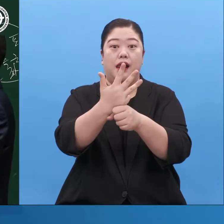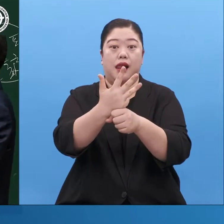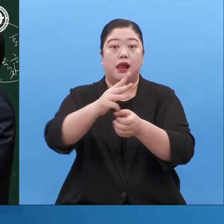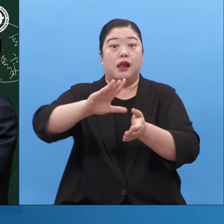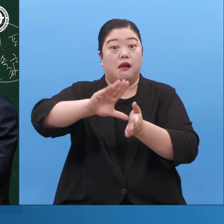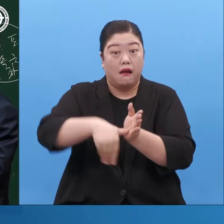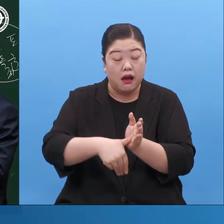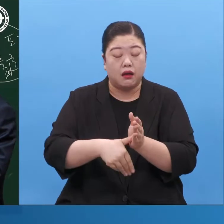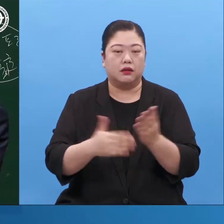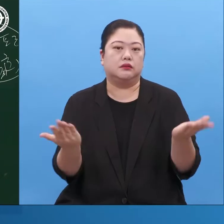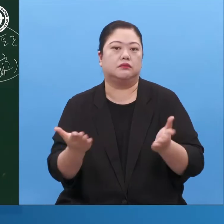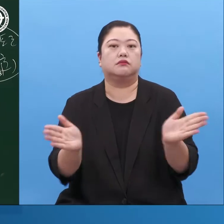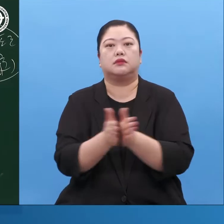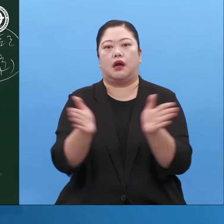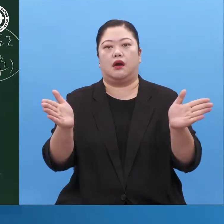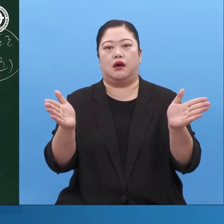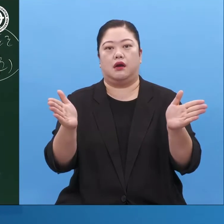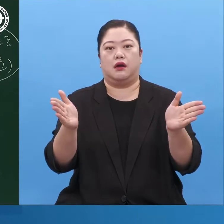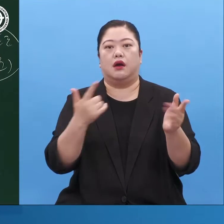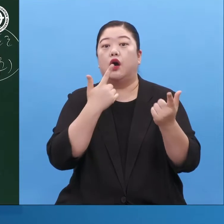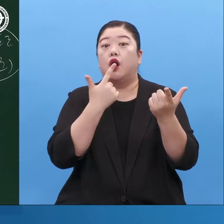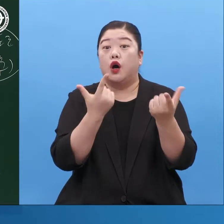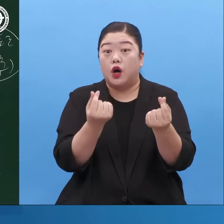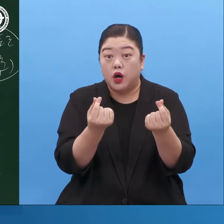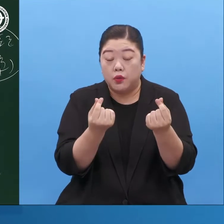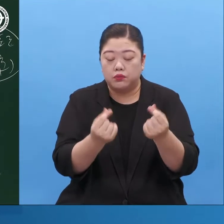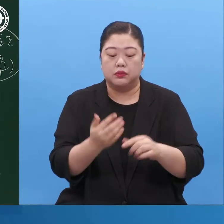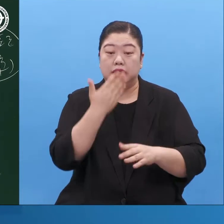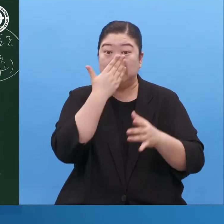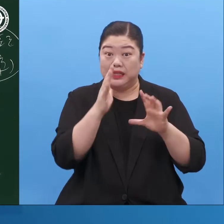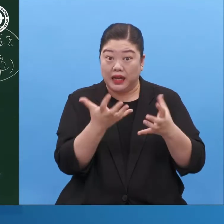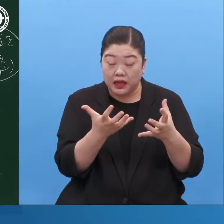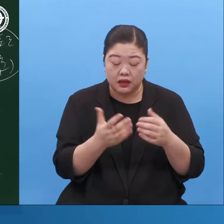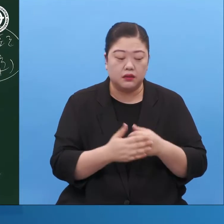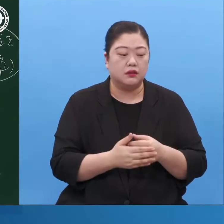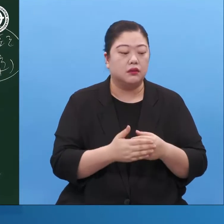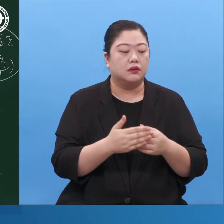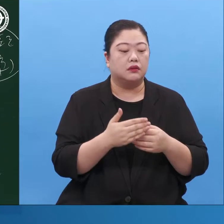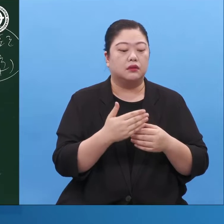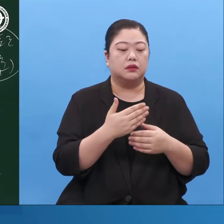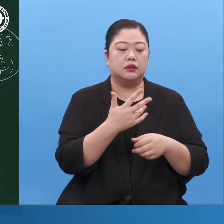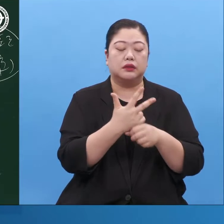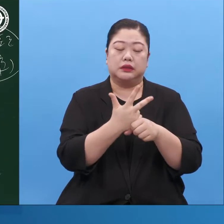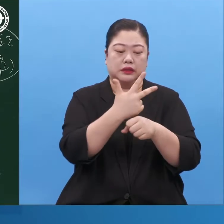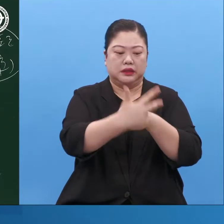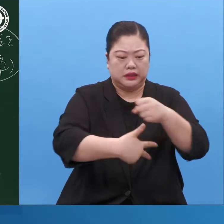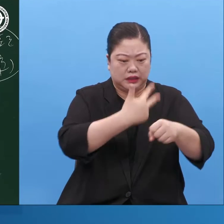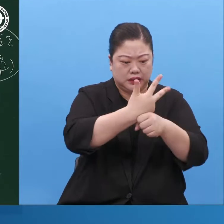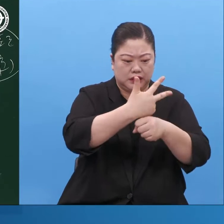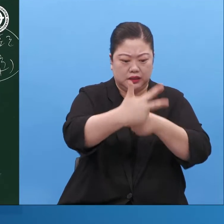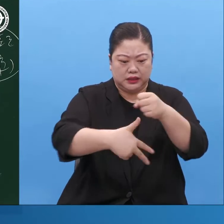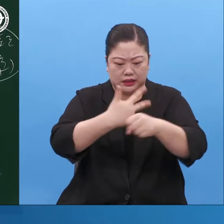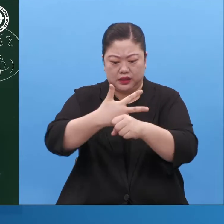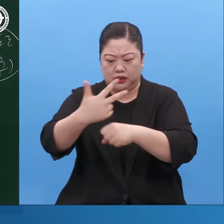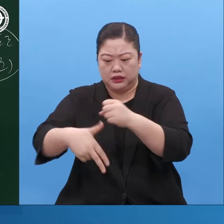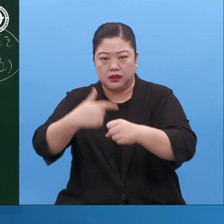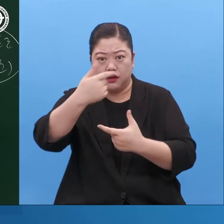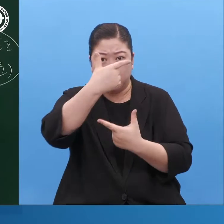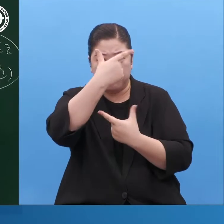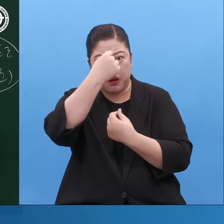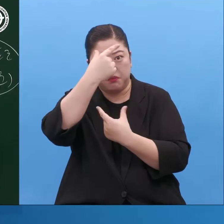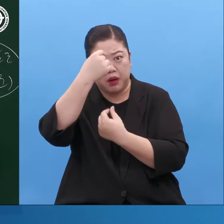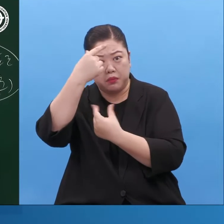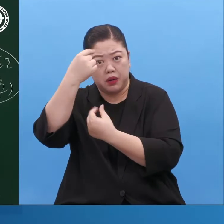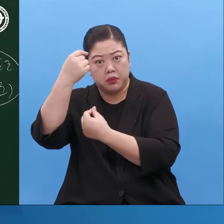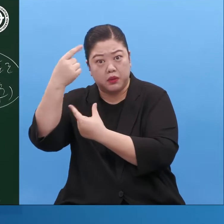육신적으로만 한거요 But the Jewish people only did things in a physical manner 제가 하는 말은 무슨 말인고 하니까 이 사람들이